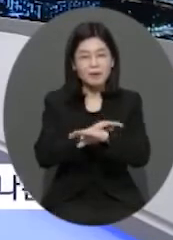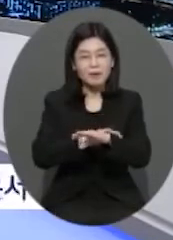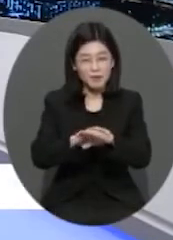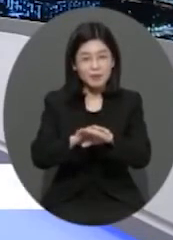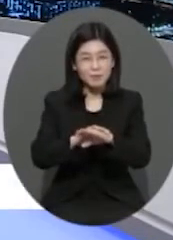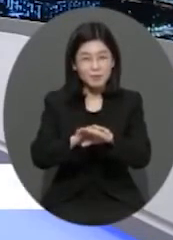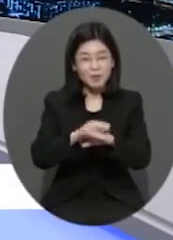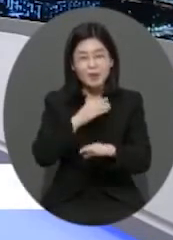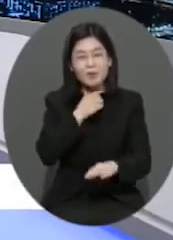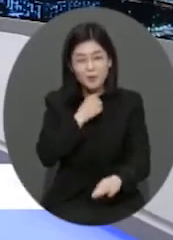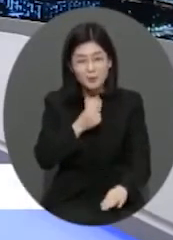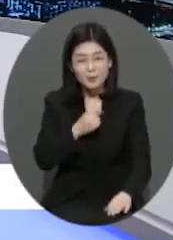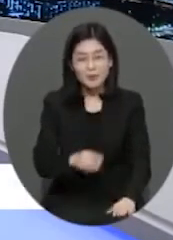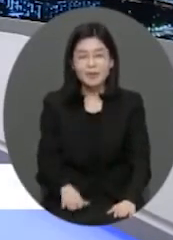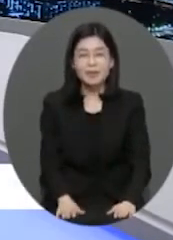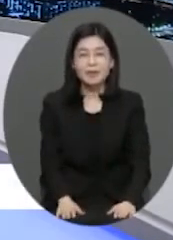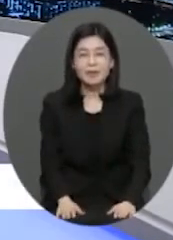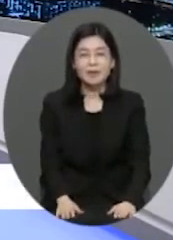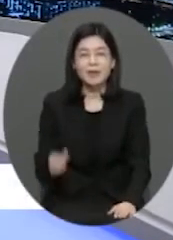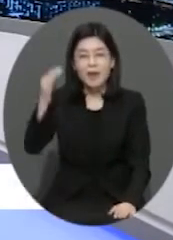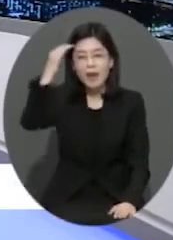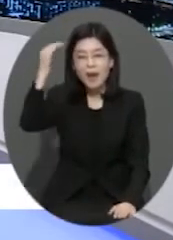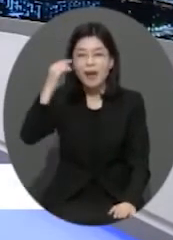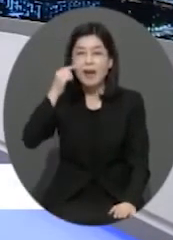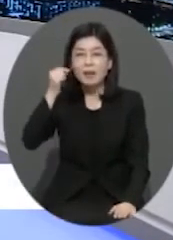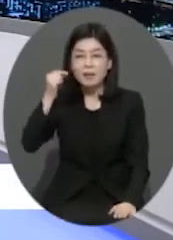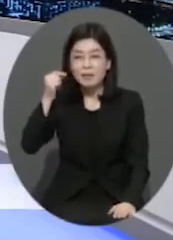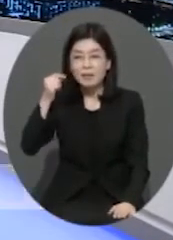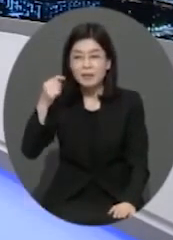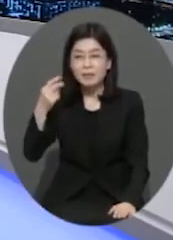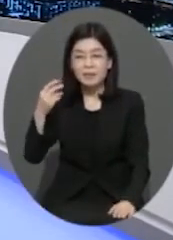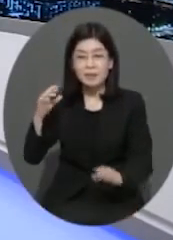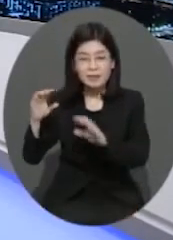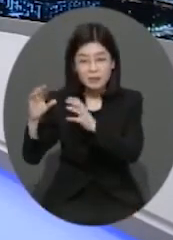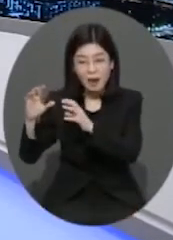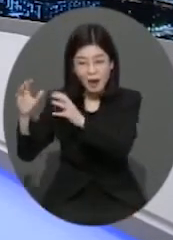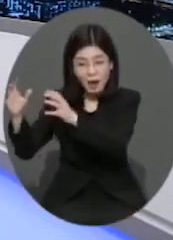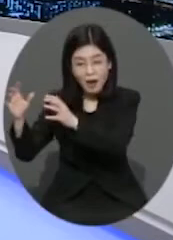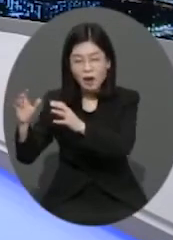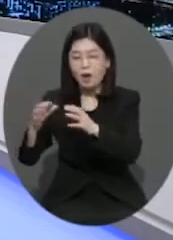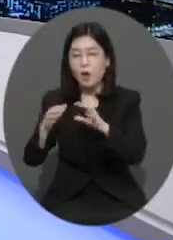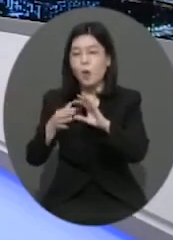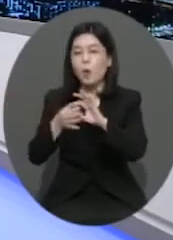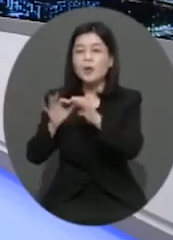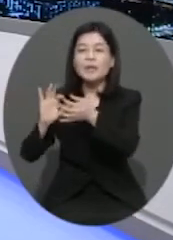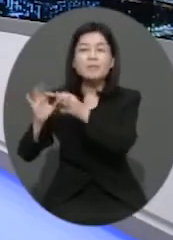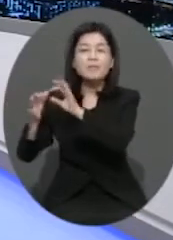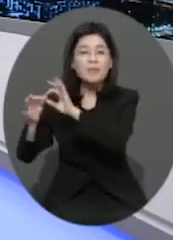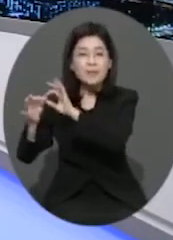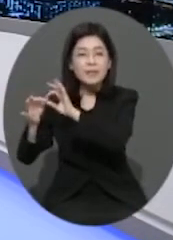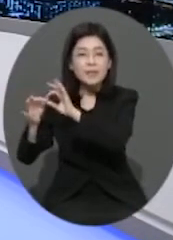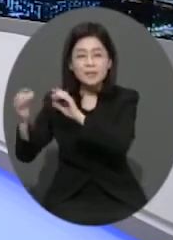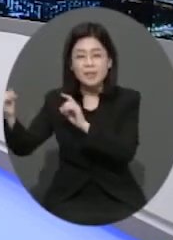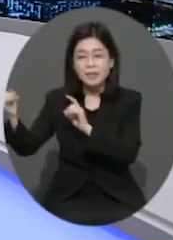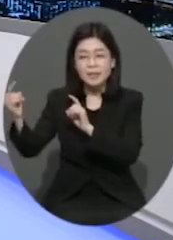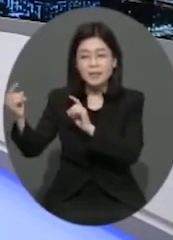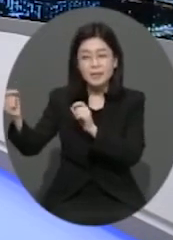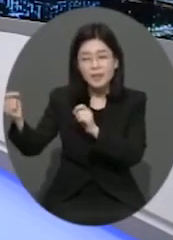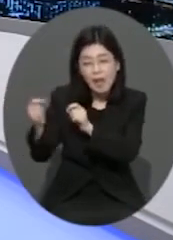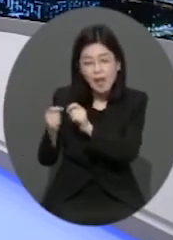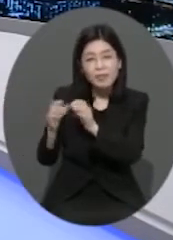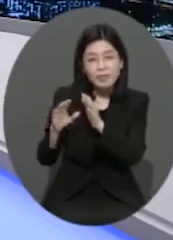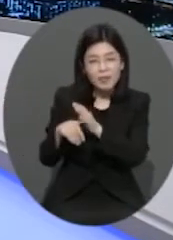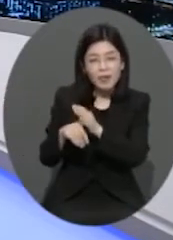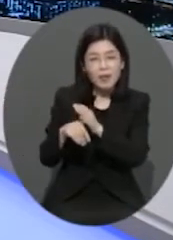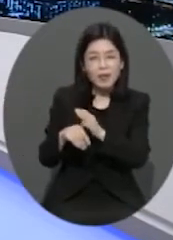그 한일 양국이 도쿄 올림픽 개막을 나을 앞둔 오늘 오후까지 도 주한일본대사관 04 망원으로 대통령의 일본은 그